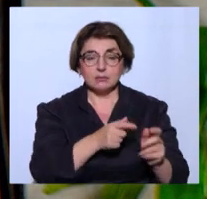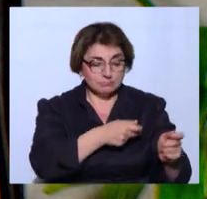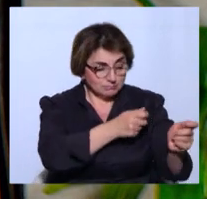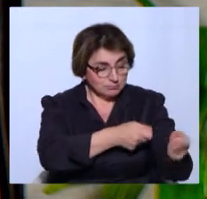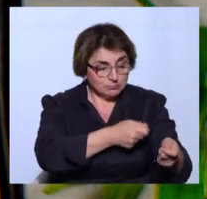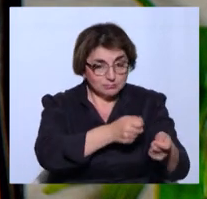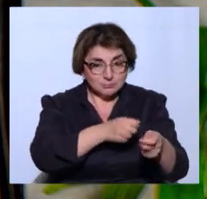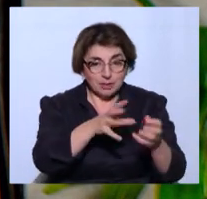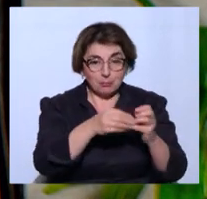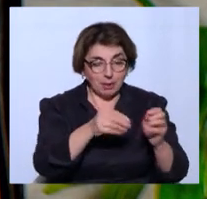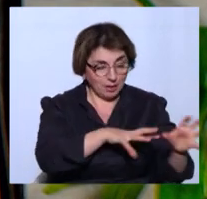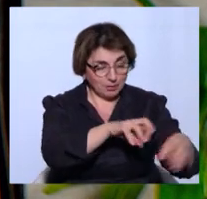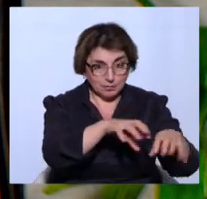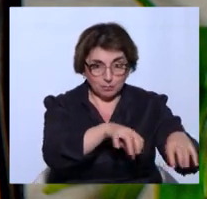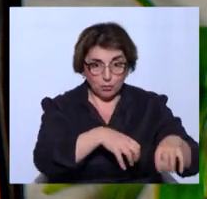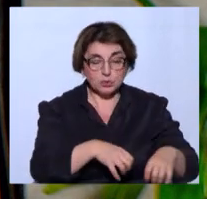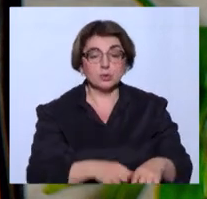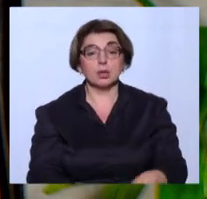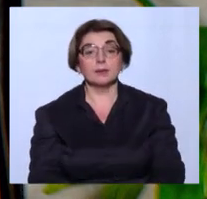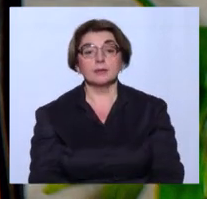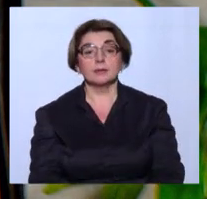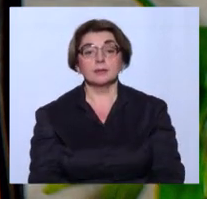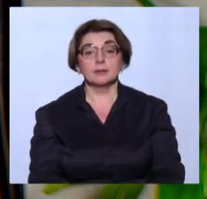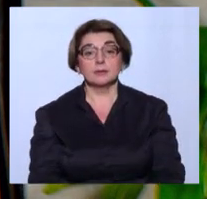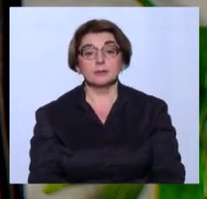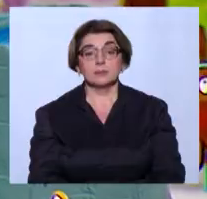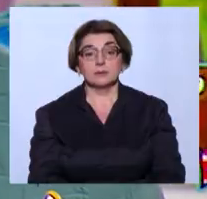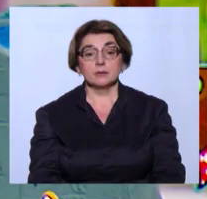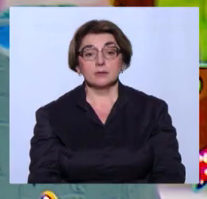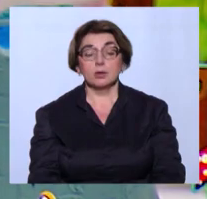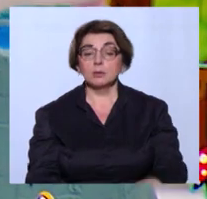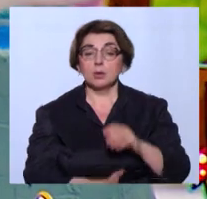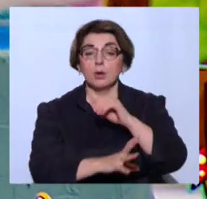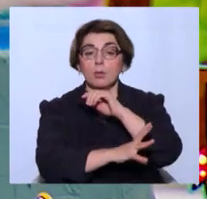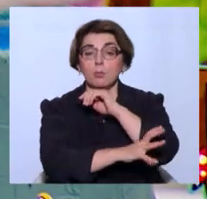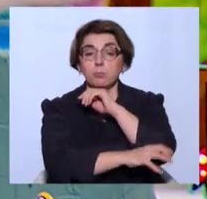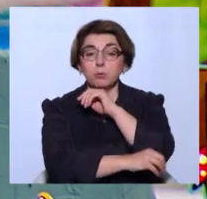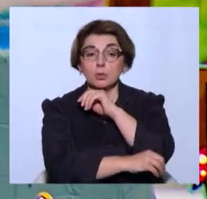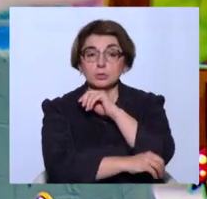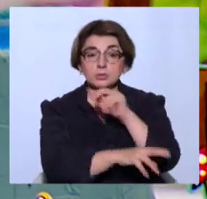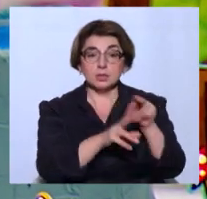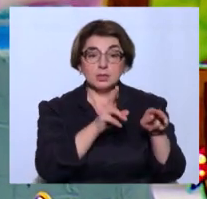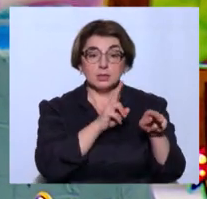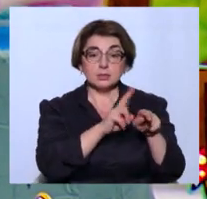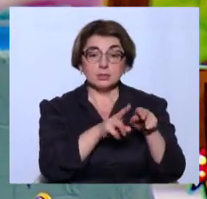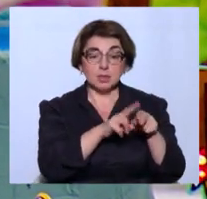გამარგლა სარეველები, მოაშორა ასევე მცენარეებს და ბოლოს მიადგა